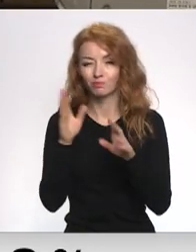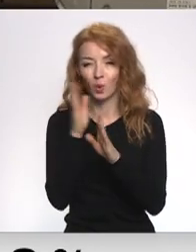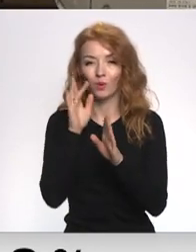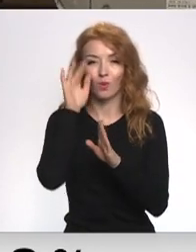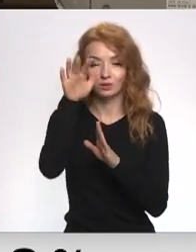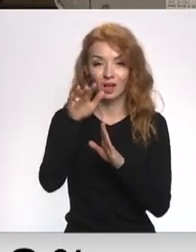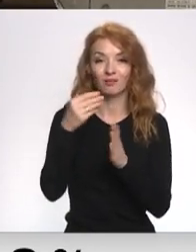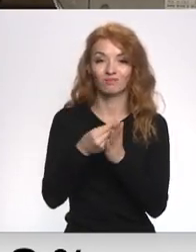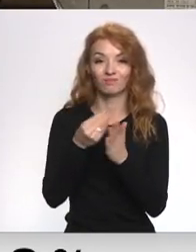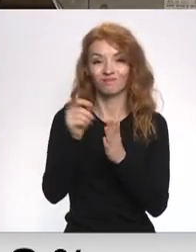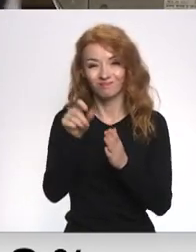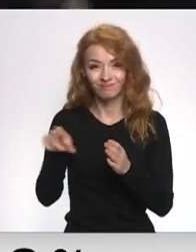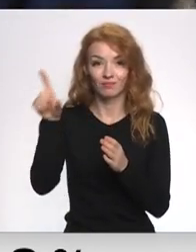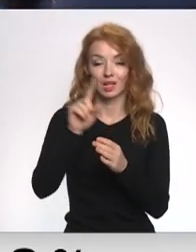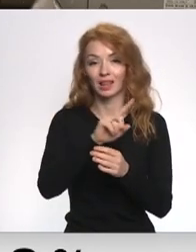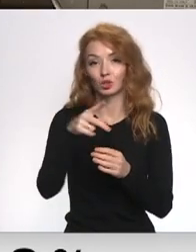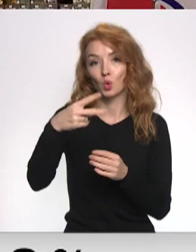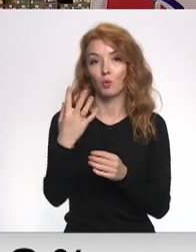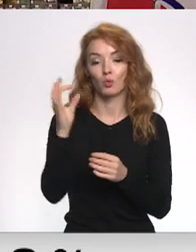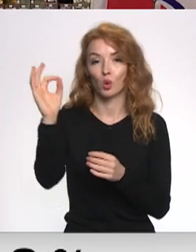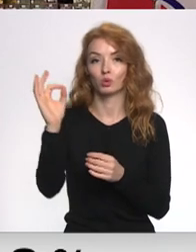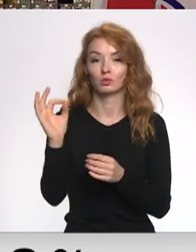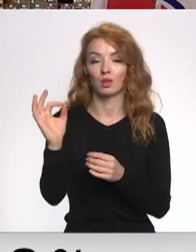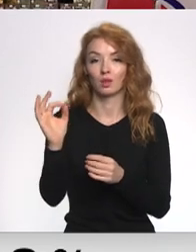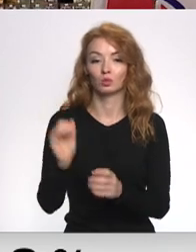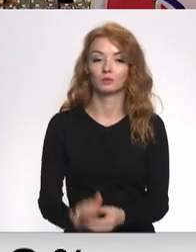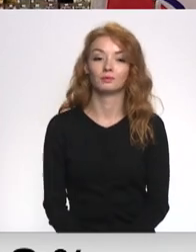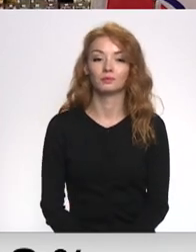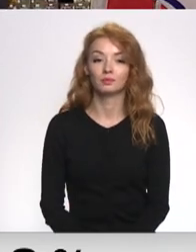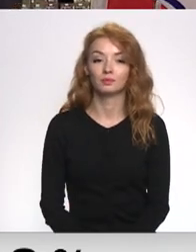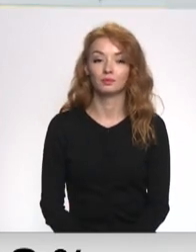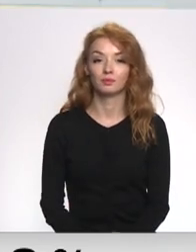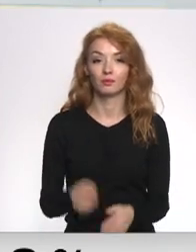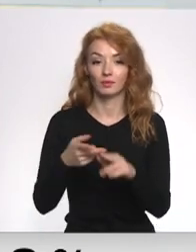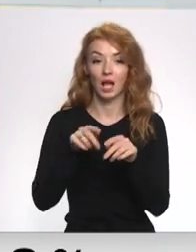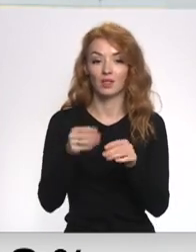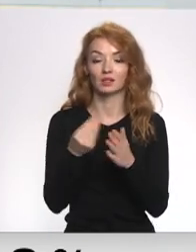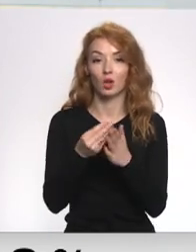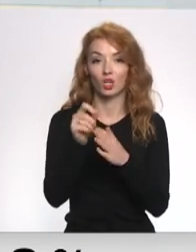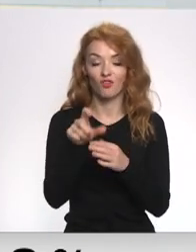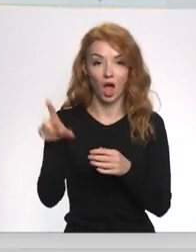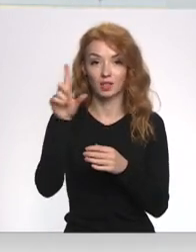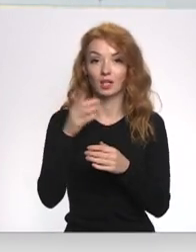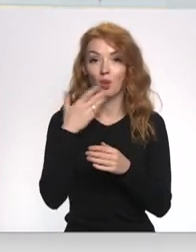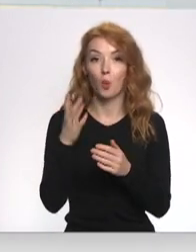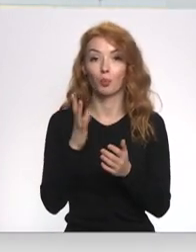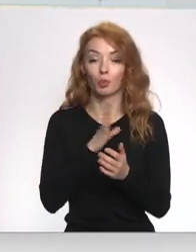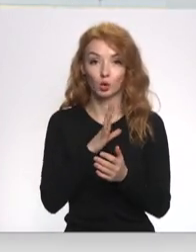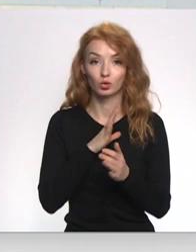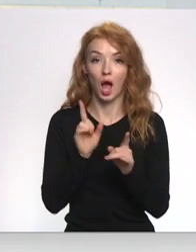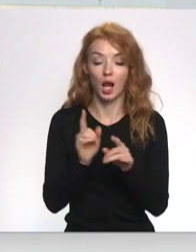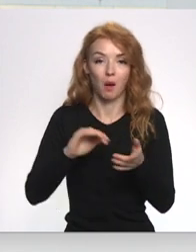beigām inflācija varētu sasniegt pat 25% atzīmi. Tāda inflācija nav bijusi, bet arī tādi apstākļi kā